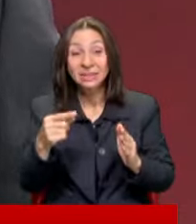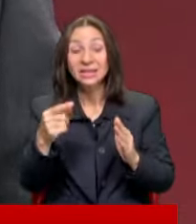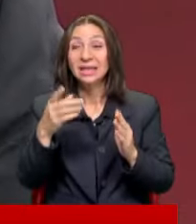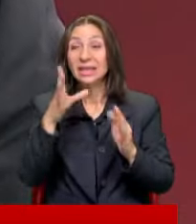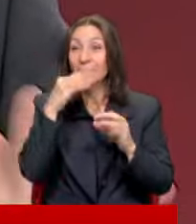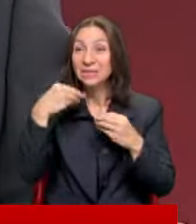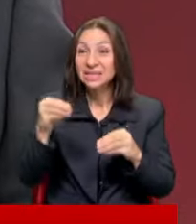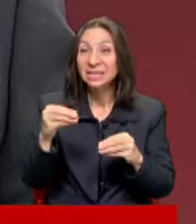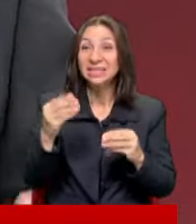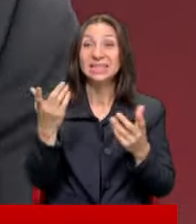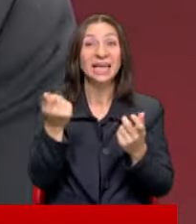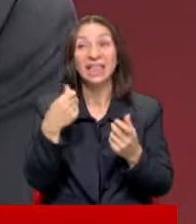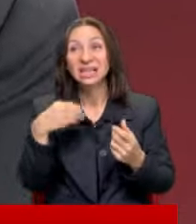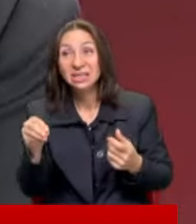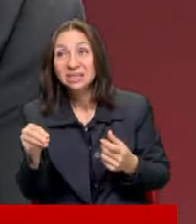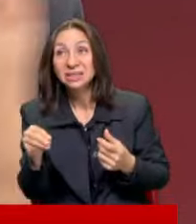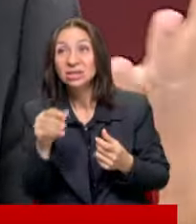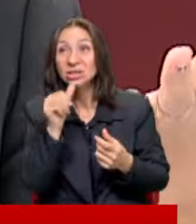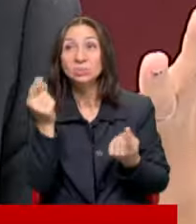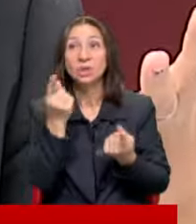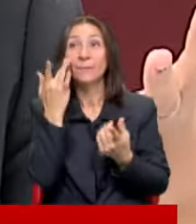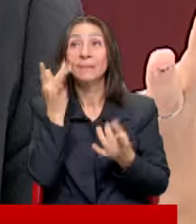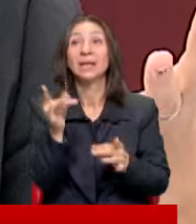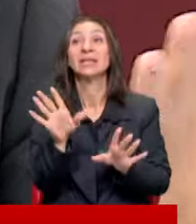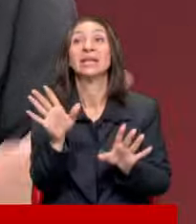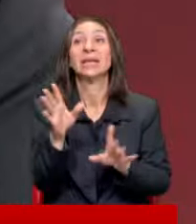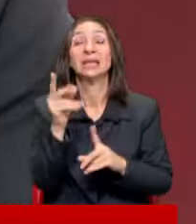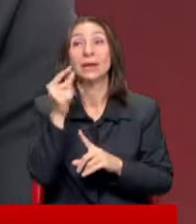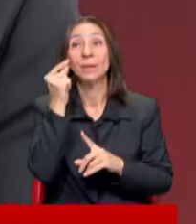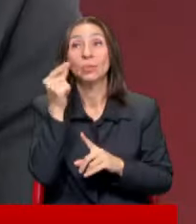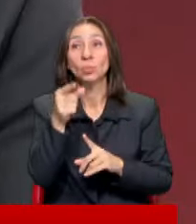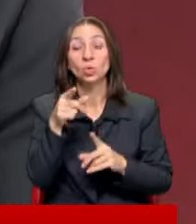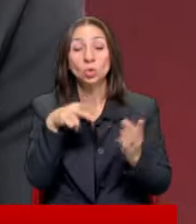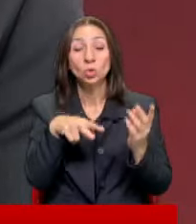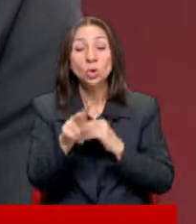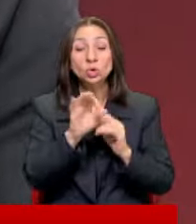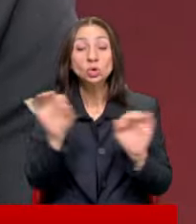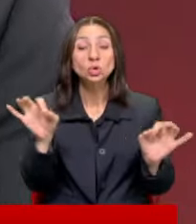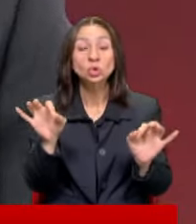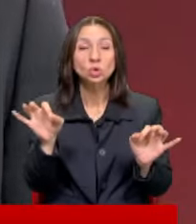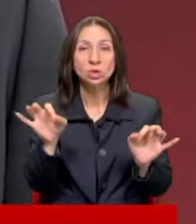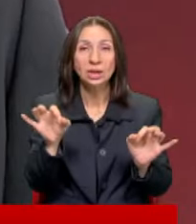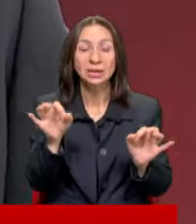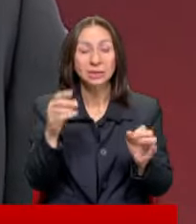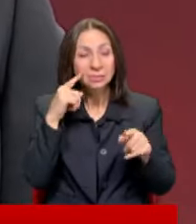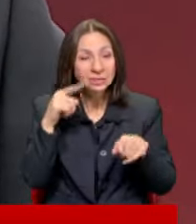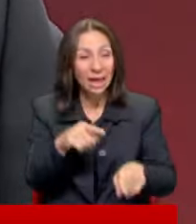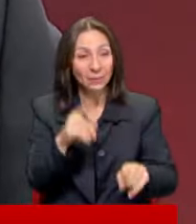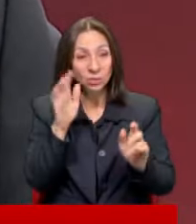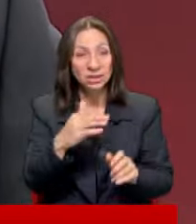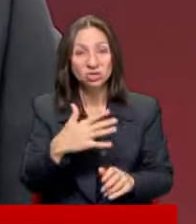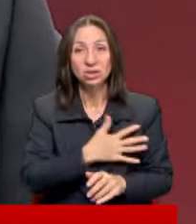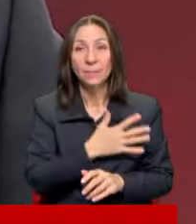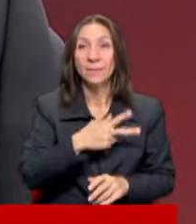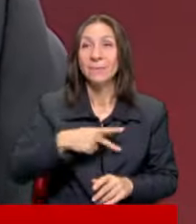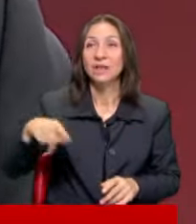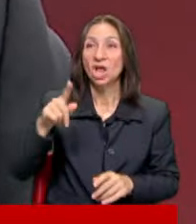satıldığı ne kadara satıldığı hiçbir şey belli değil İlker Bey ya bu yolsuzlukların peşine düşse zaten Cumhuriyet Halk Partili